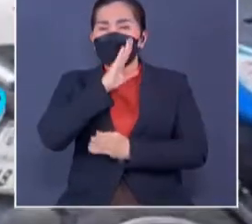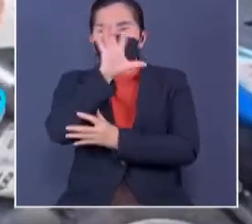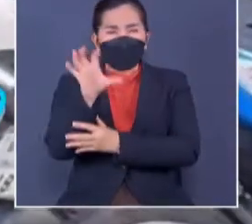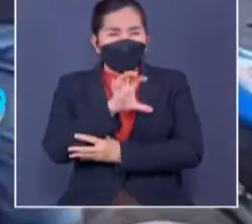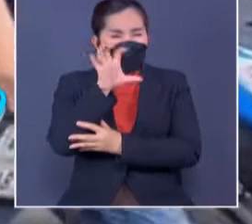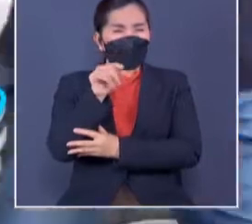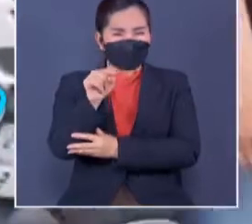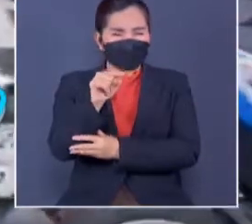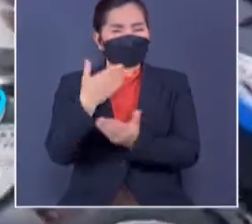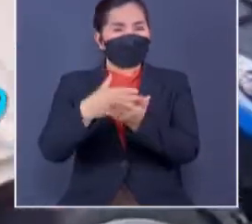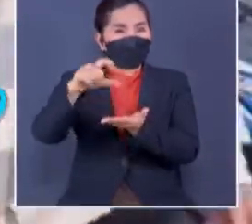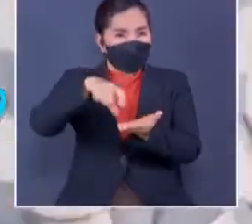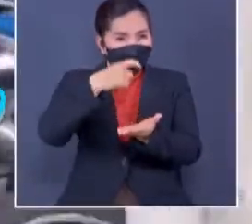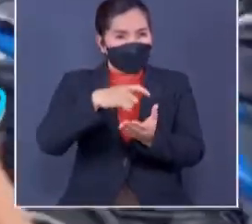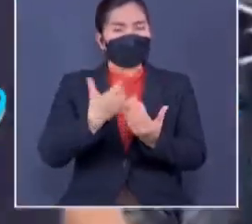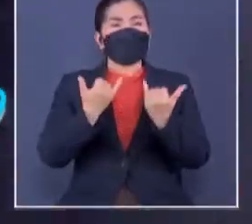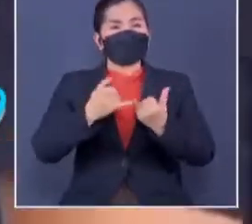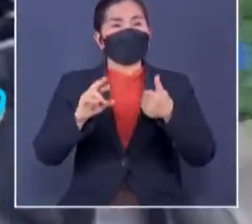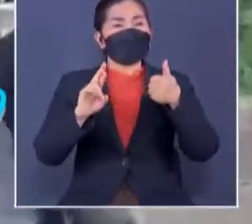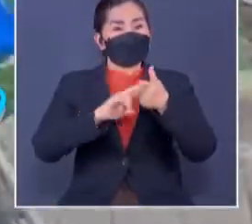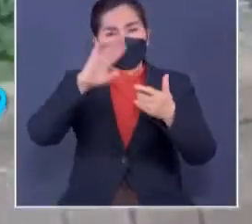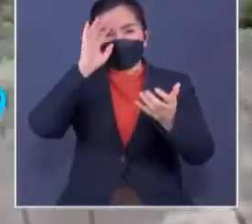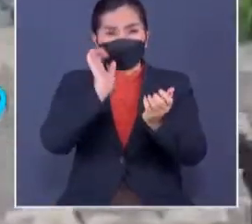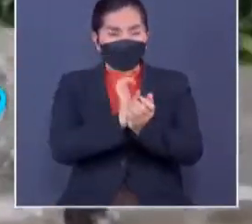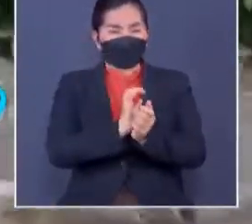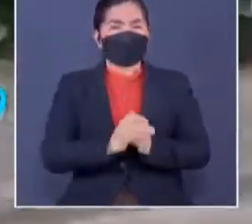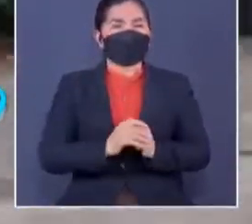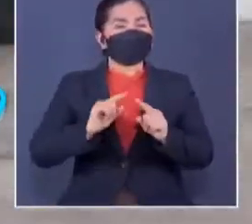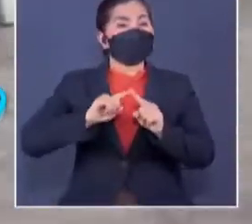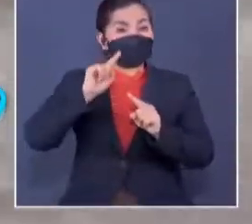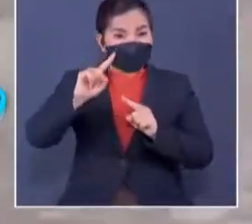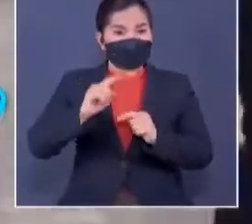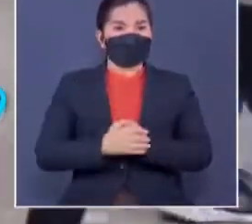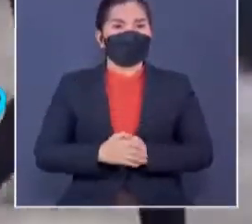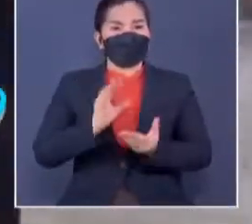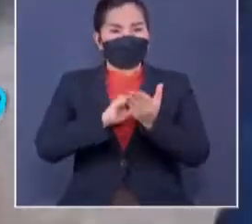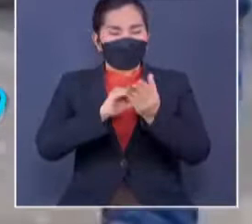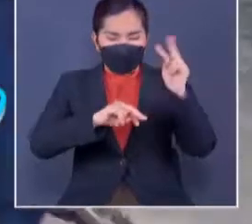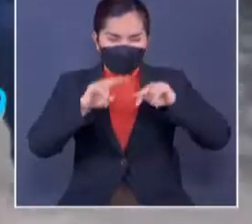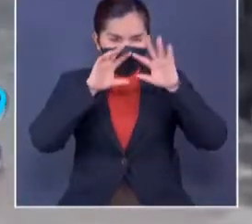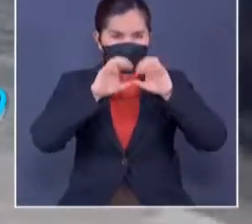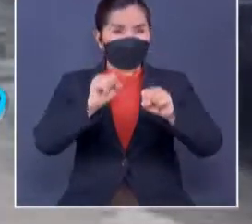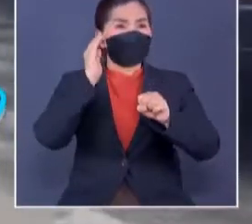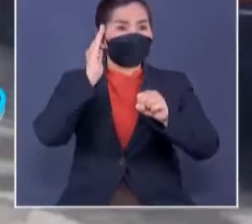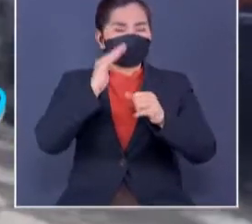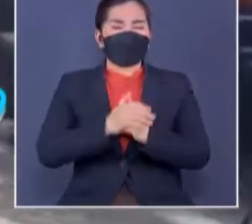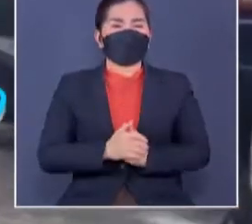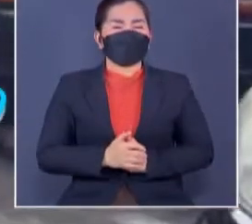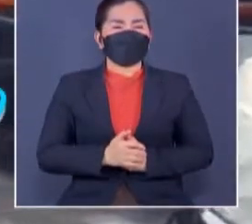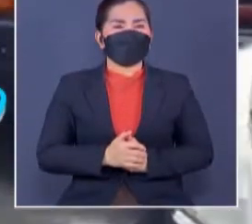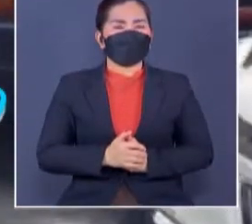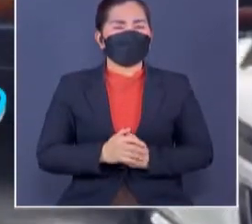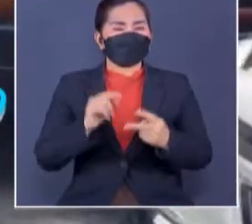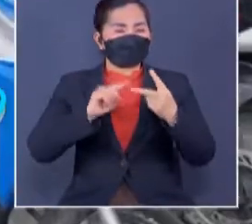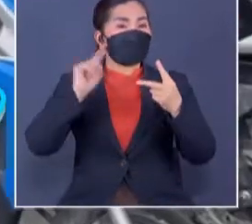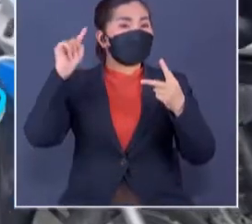พลตำรวจตรีอุดรยอมเจริญรองผู้บัญชาการตำรวจภูธรภาคหนึ่งเปิดเผยผลการจับกุมนายปุณณพัฒน์ยอดทองและ